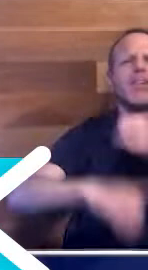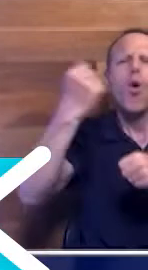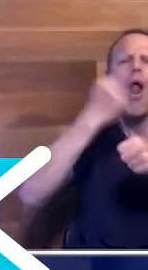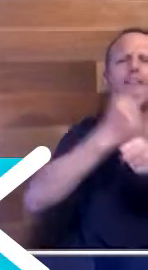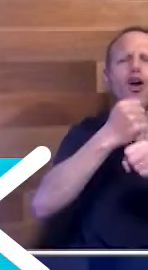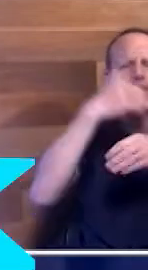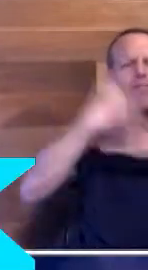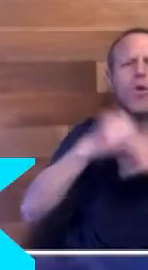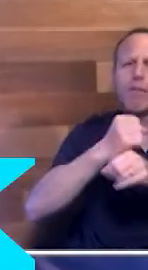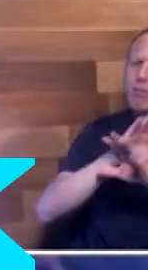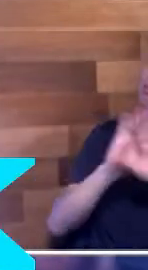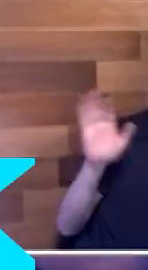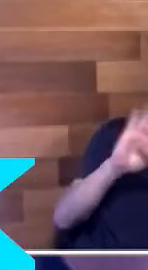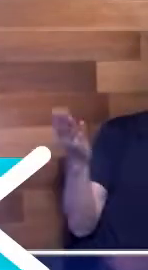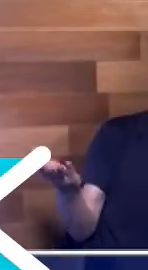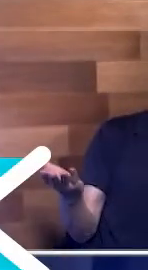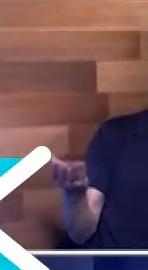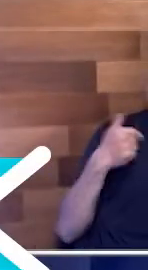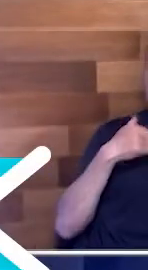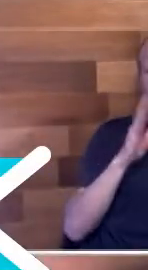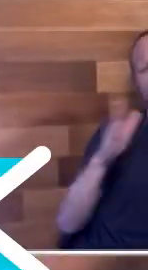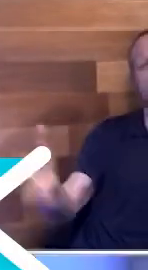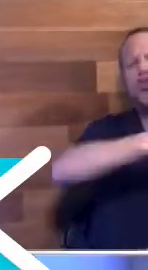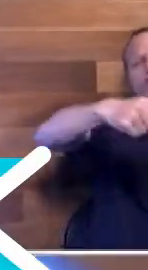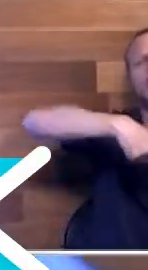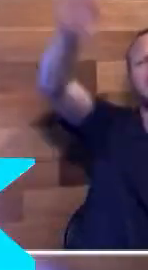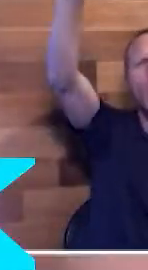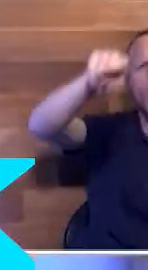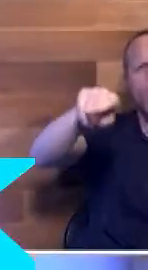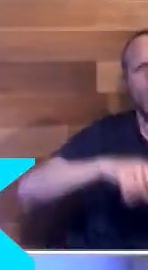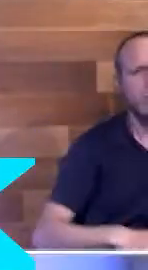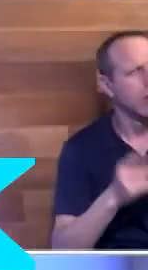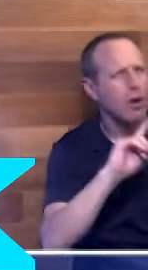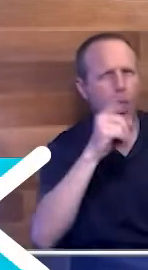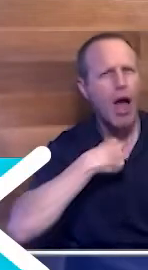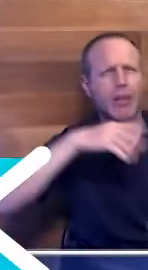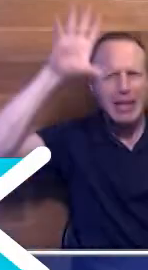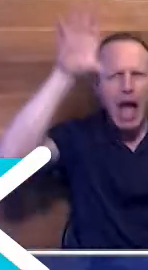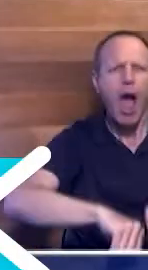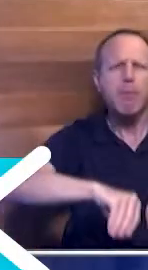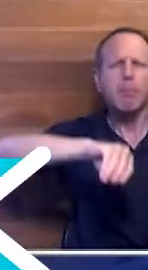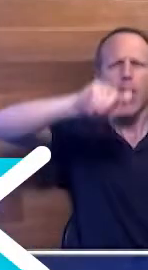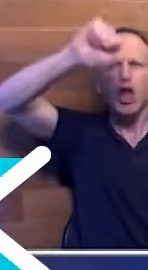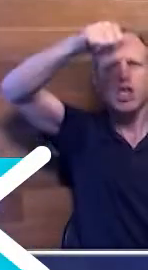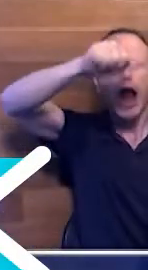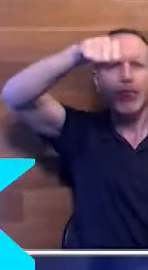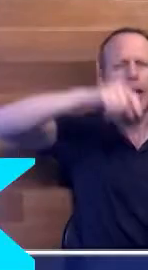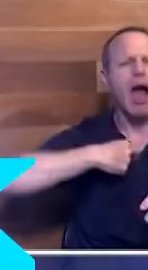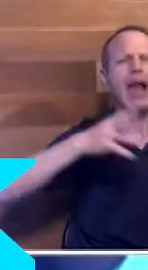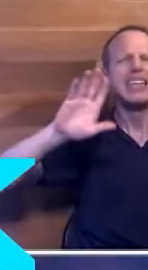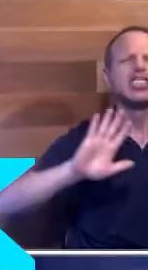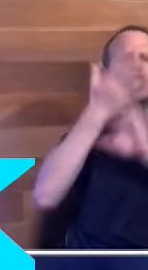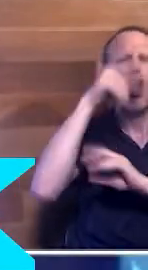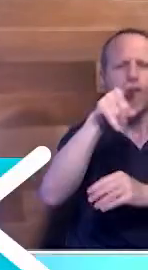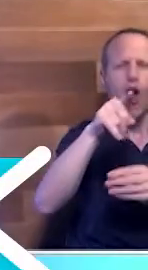תפסיקו לעבוד. טוב, די. אני מבקש... תוציאו אותו. לא, אני לא יוצא. אני היום מחבל לכם פה את השלטר. אני אשרוף אתכם בתעשייה.